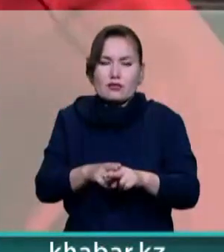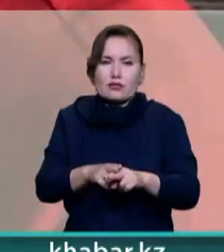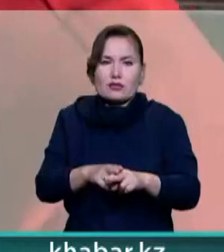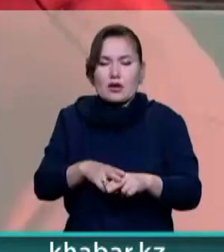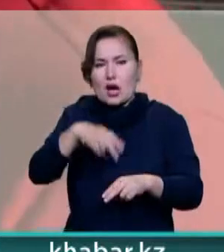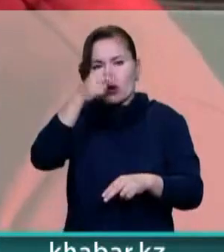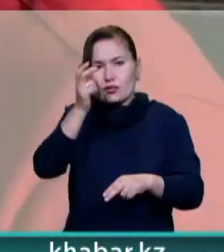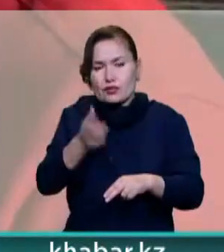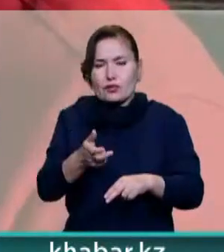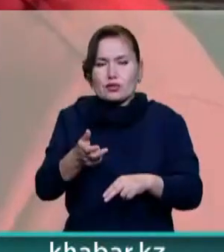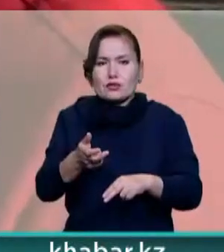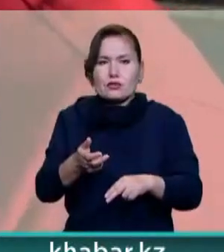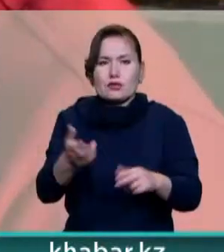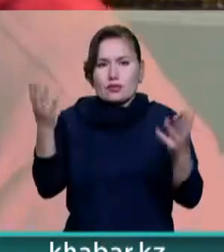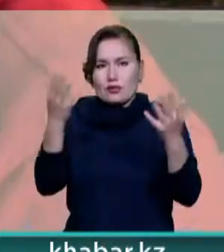сырлау.